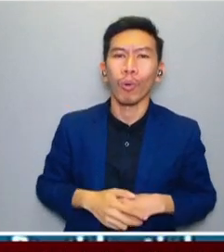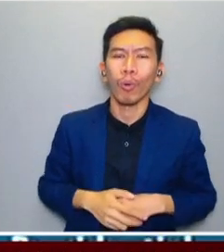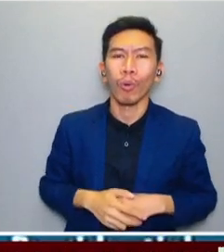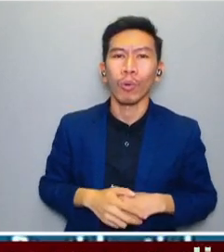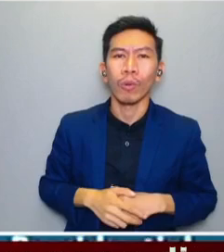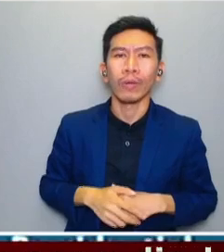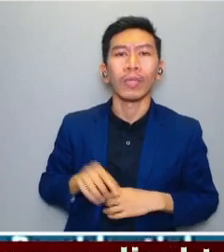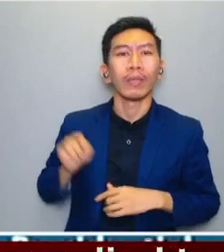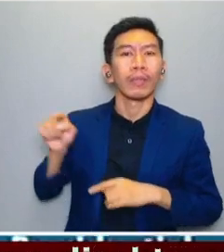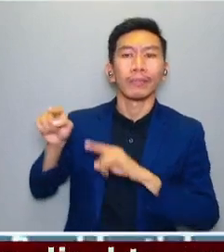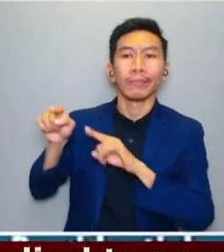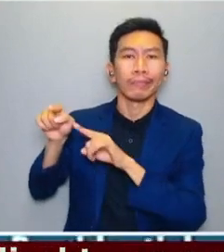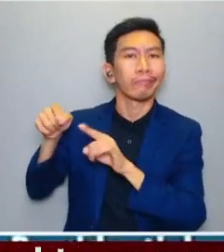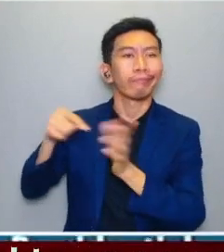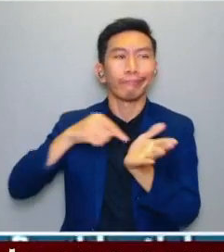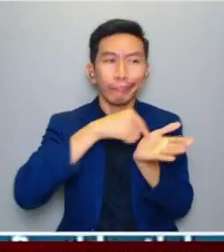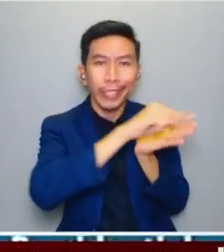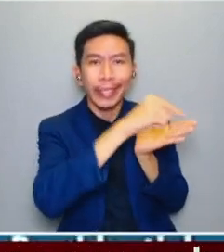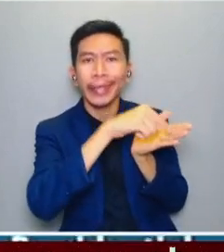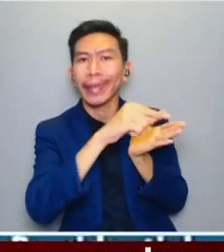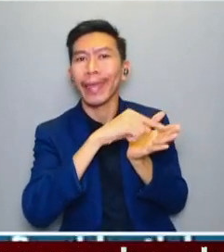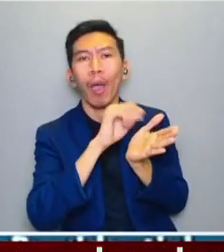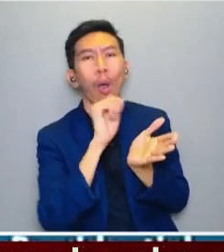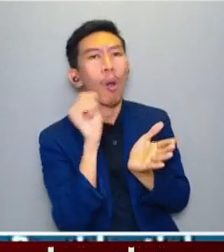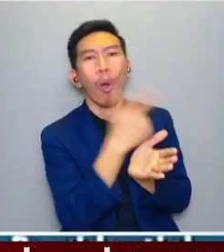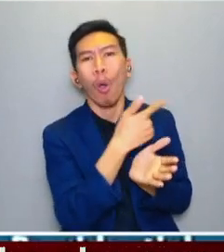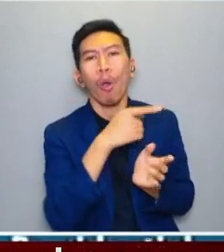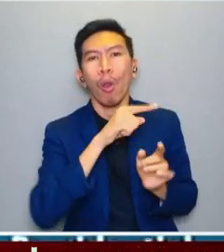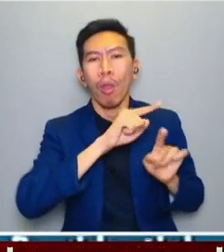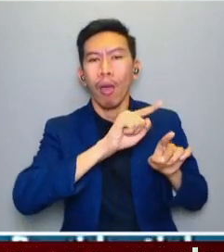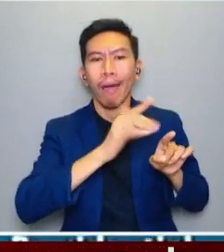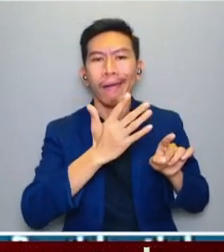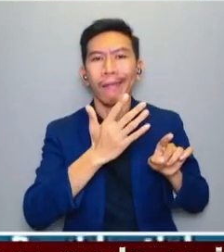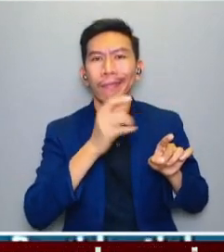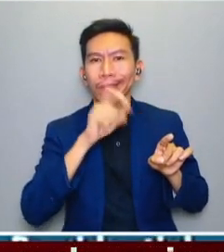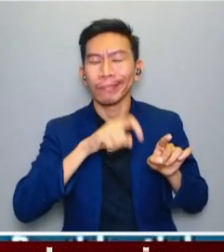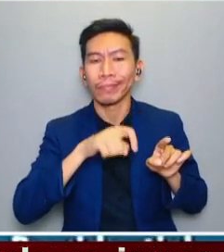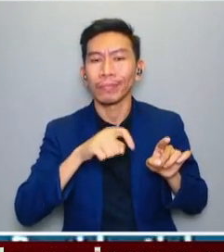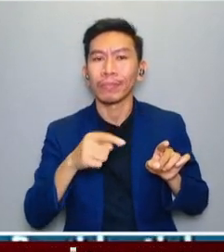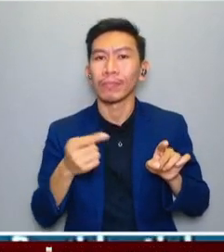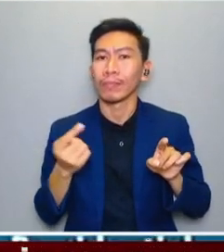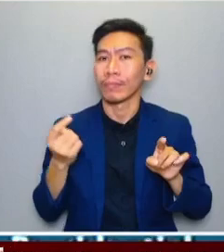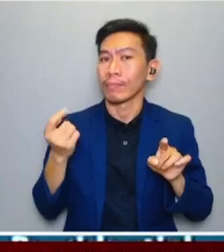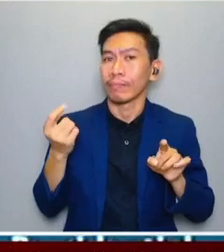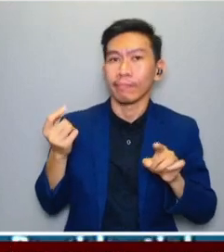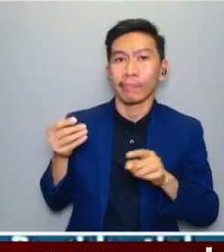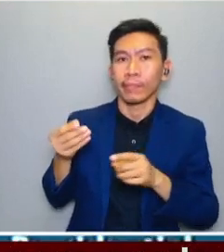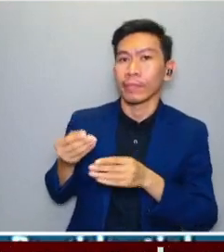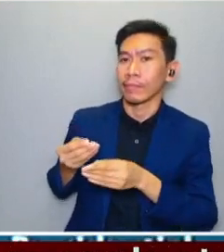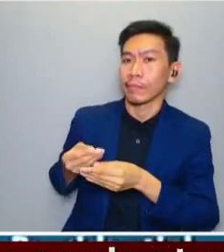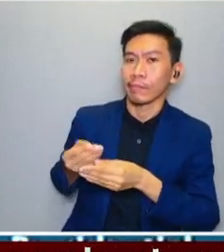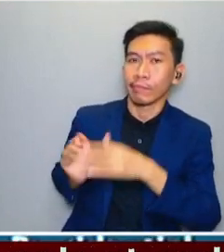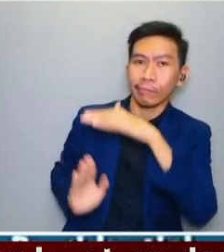Bayaran mo lahat yung ano nila, DBM. I'm giving you 10 days.